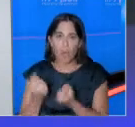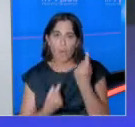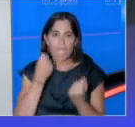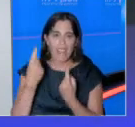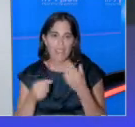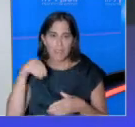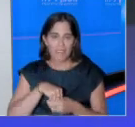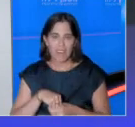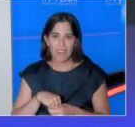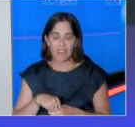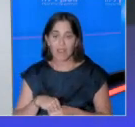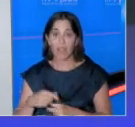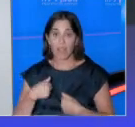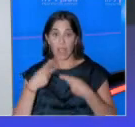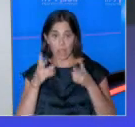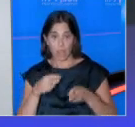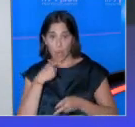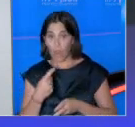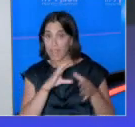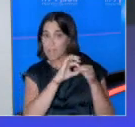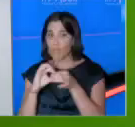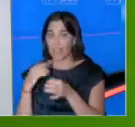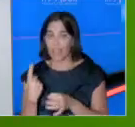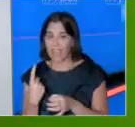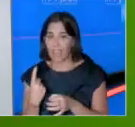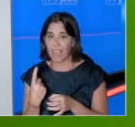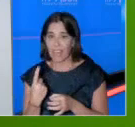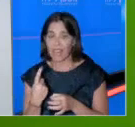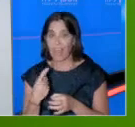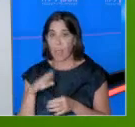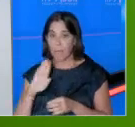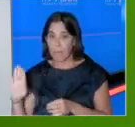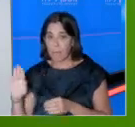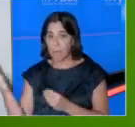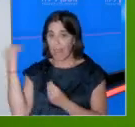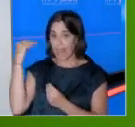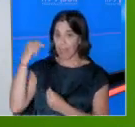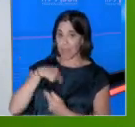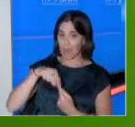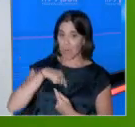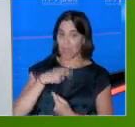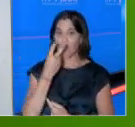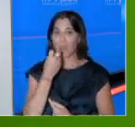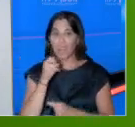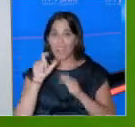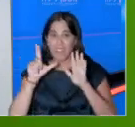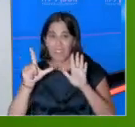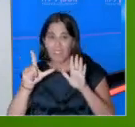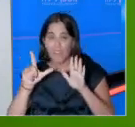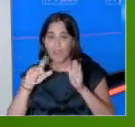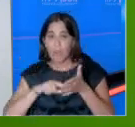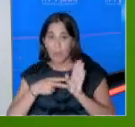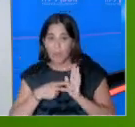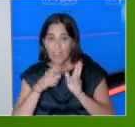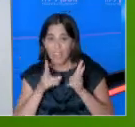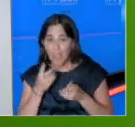הקדרה? אני יכול להגיד לך רק משפט אחד. נתניהו לימד אותנו ש-27 בפוליטיקה יכול